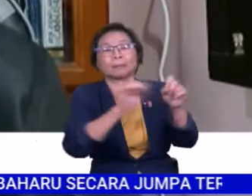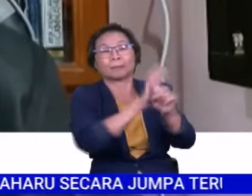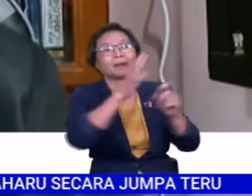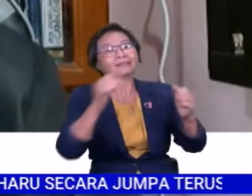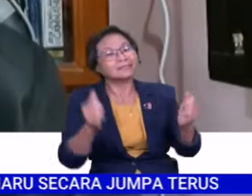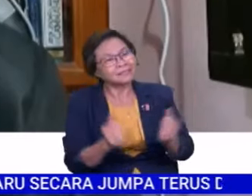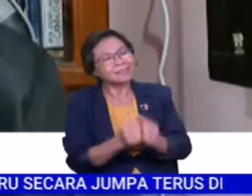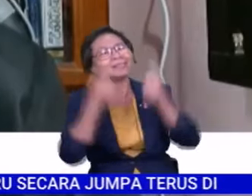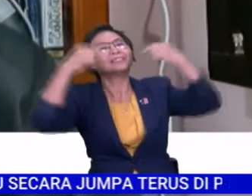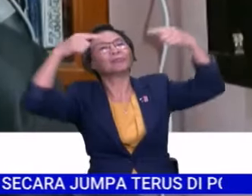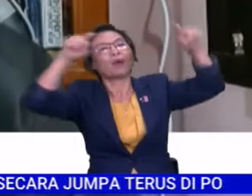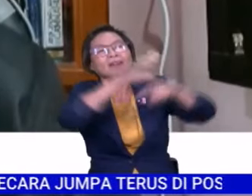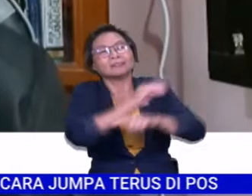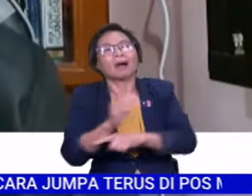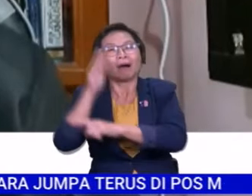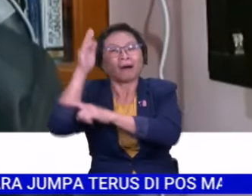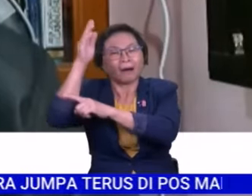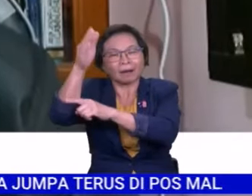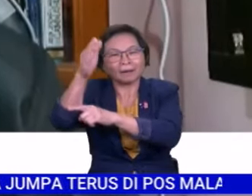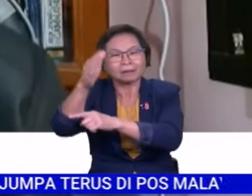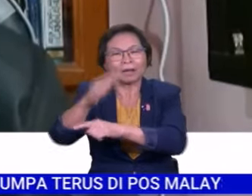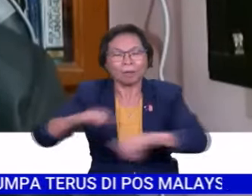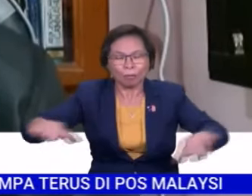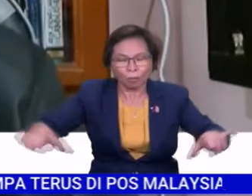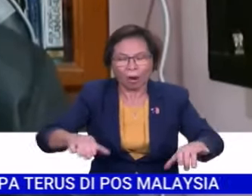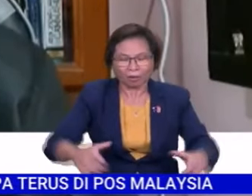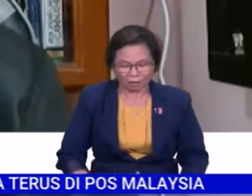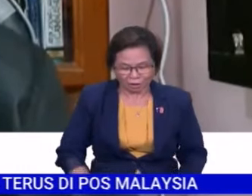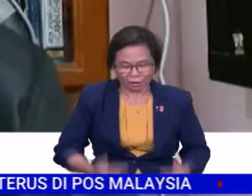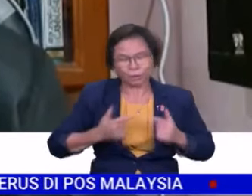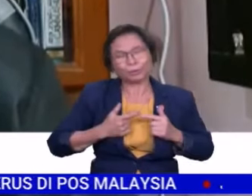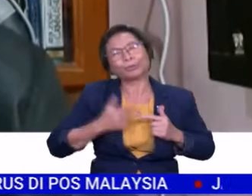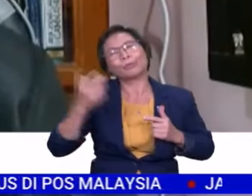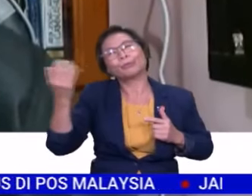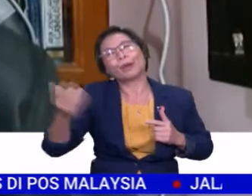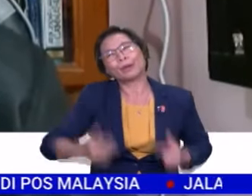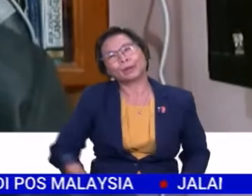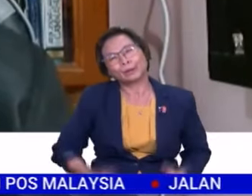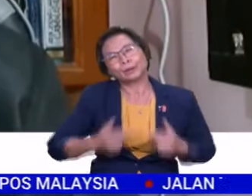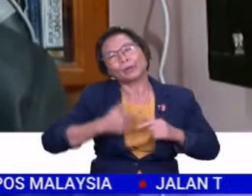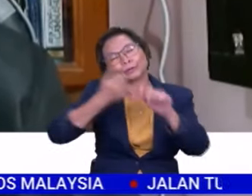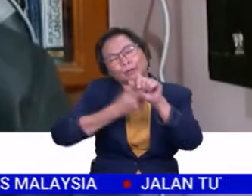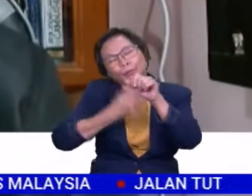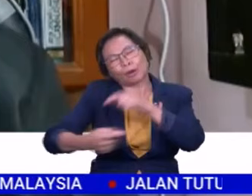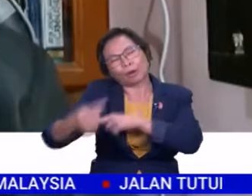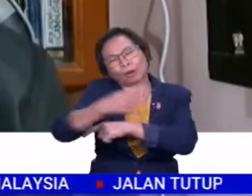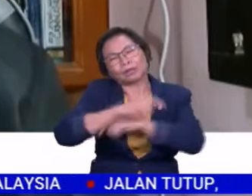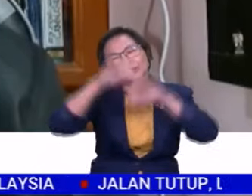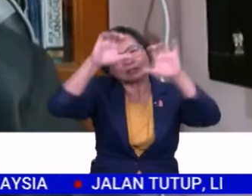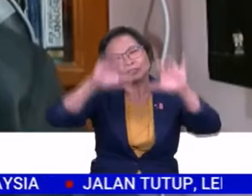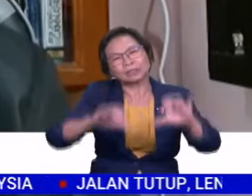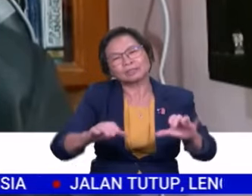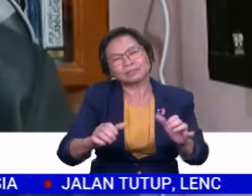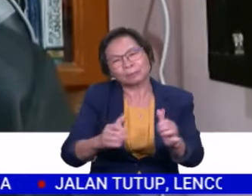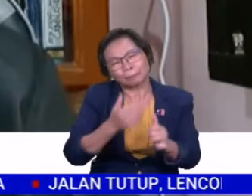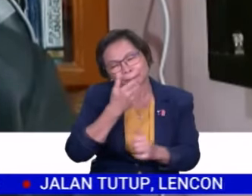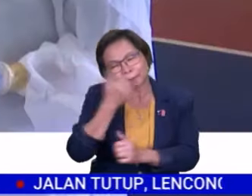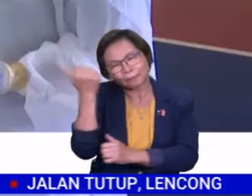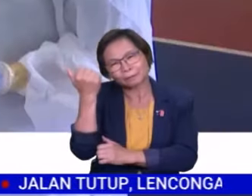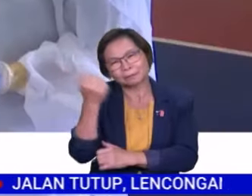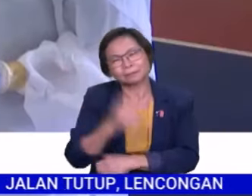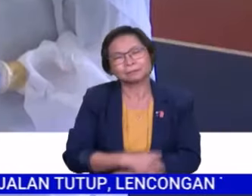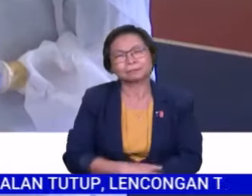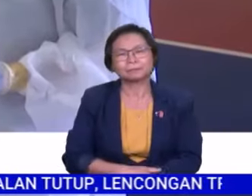cemerlang dan akan menjalani kehidupan kita seharian secara dengan lebih baik.